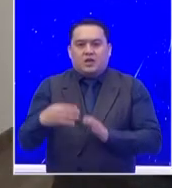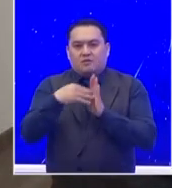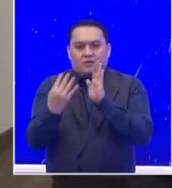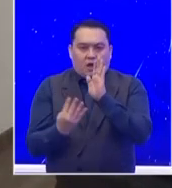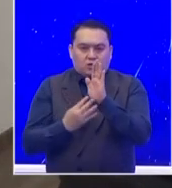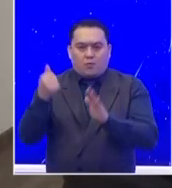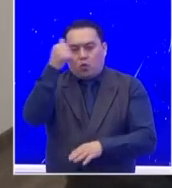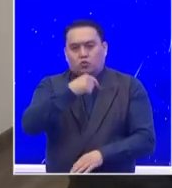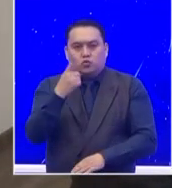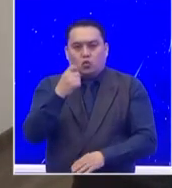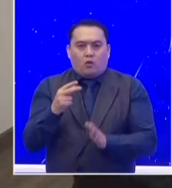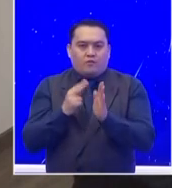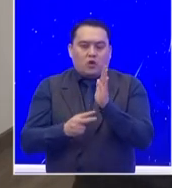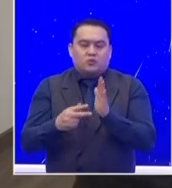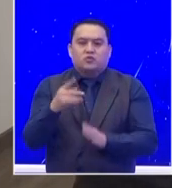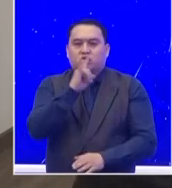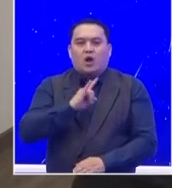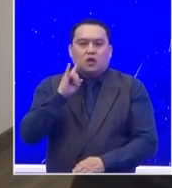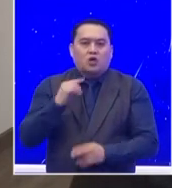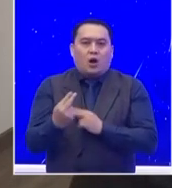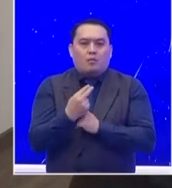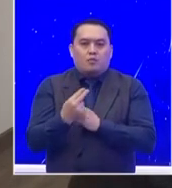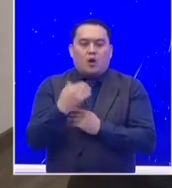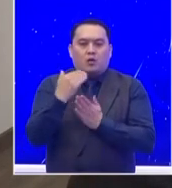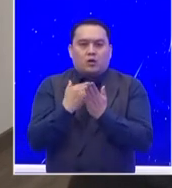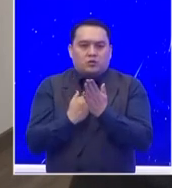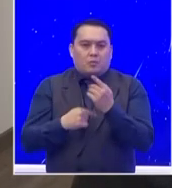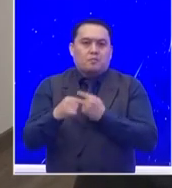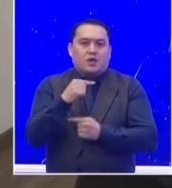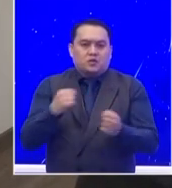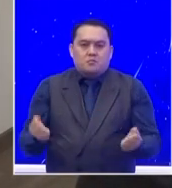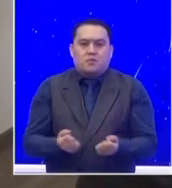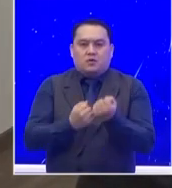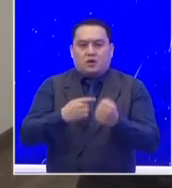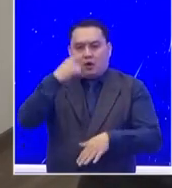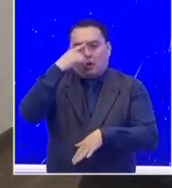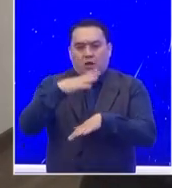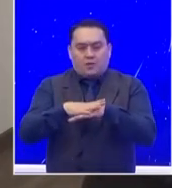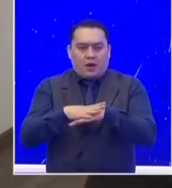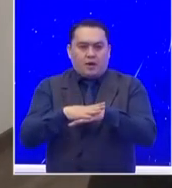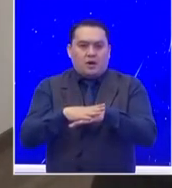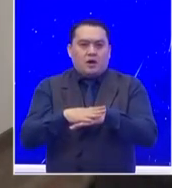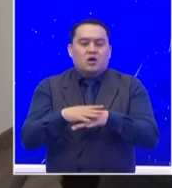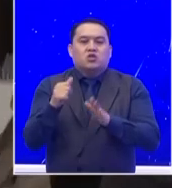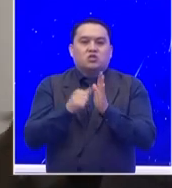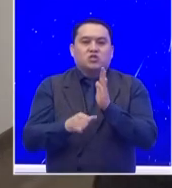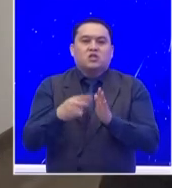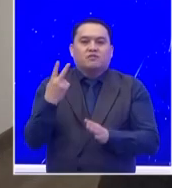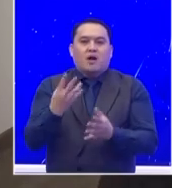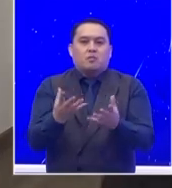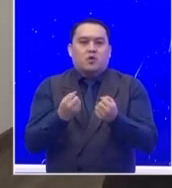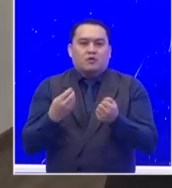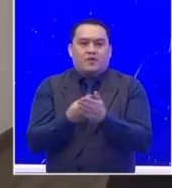2019 году 184 женщины обучились по программе «Бастау бизнес» при поддержке палаты «Атамекен». Из них 62